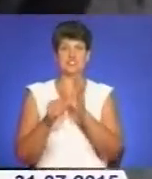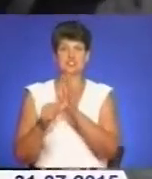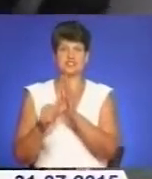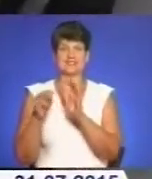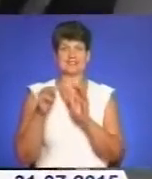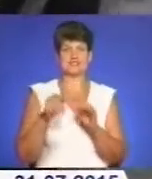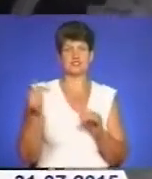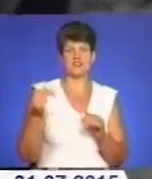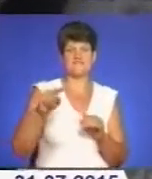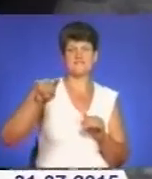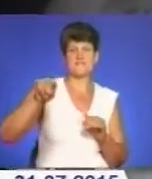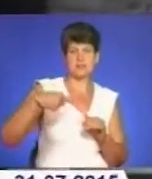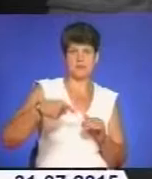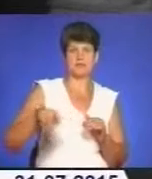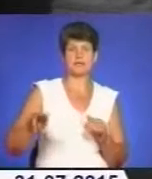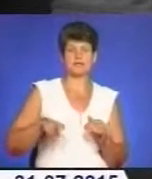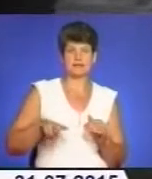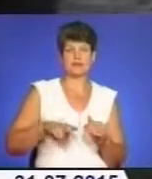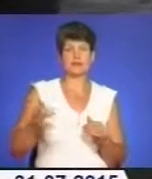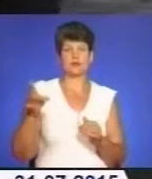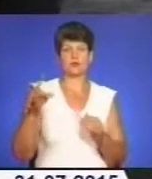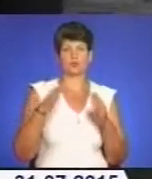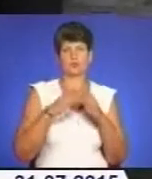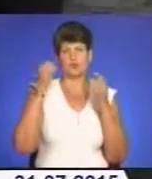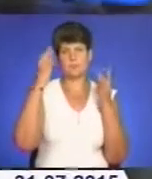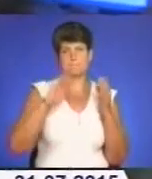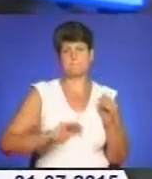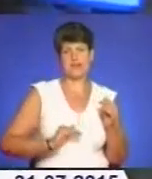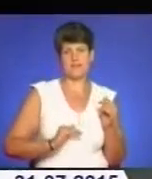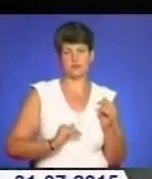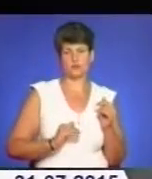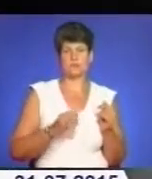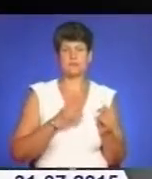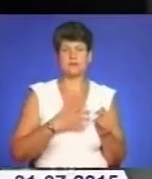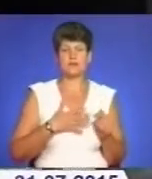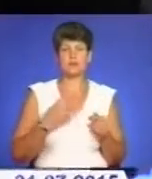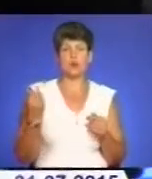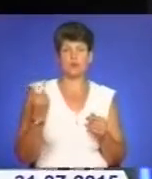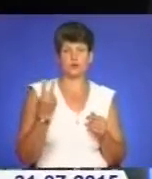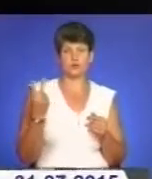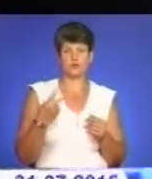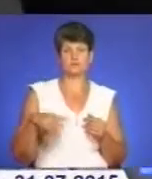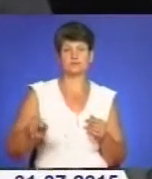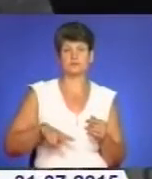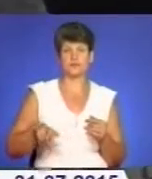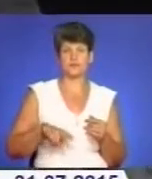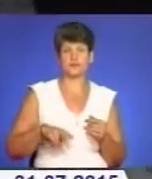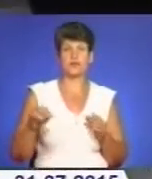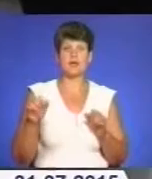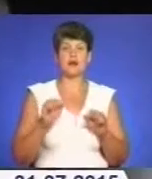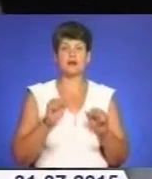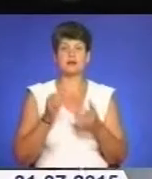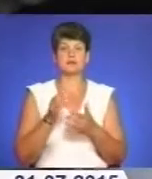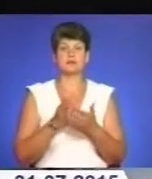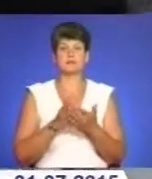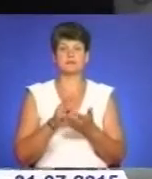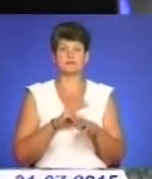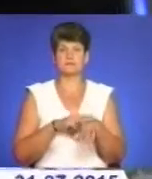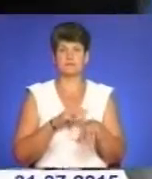10,6 тисяч гривень вимагали директори районних будинків культури від приватного підприємця. Обох посадовців оперативники управління протидії злочинам у сфері